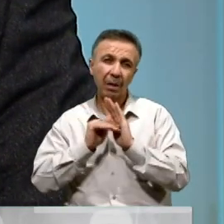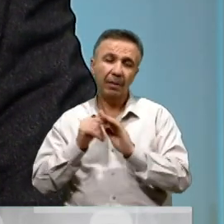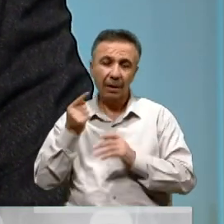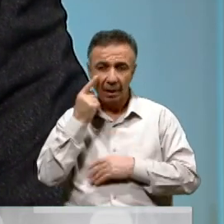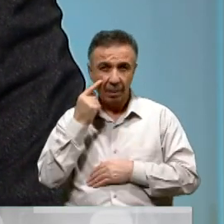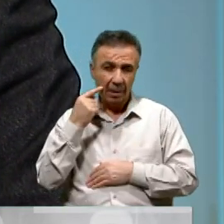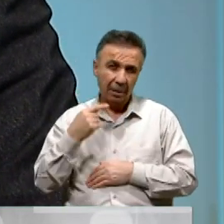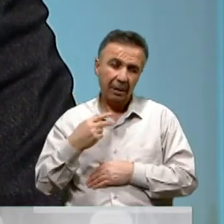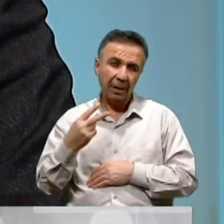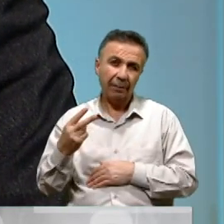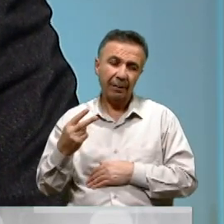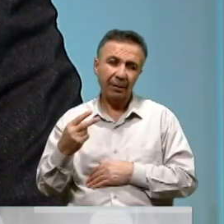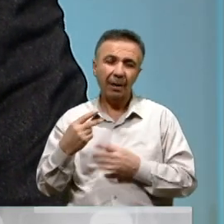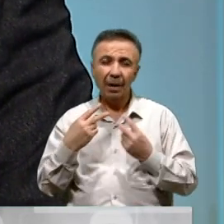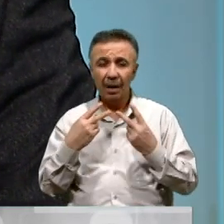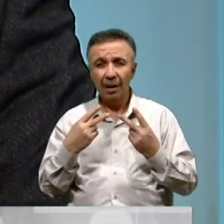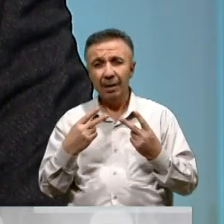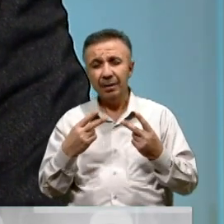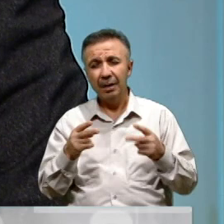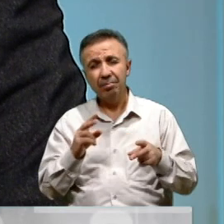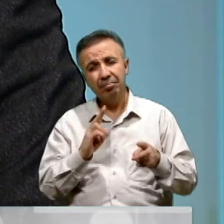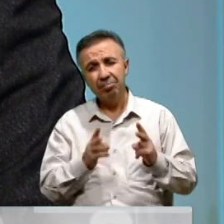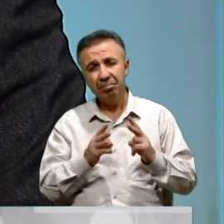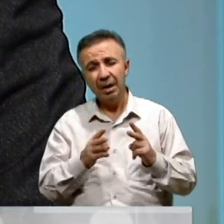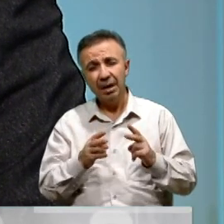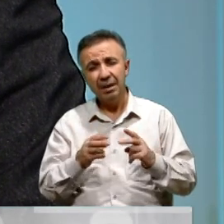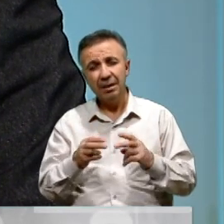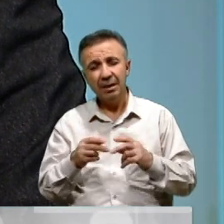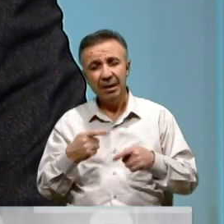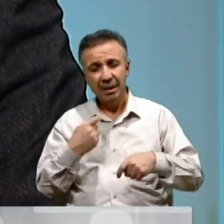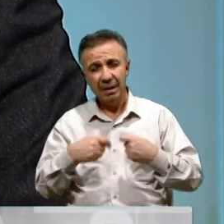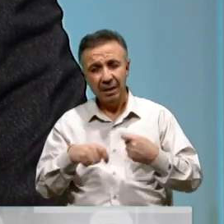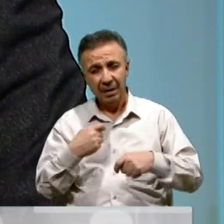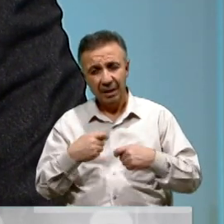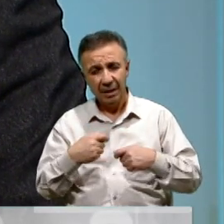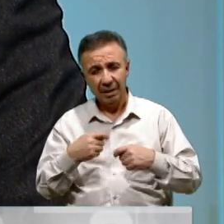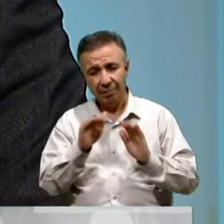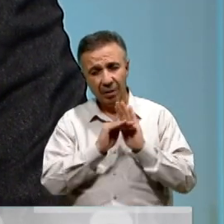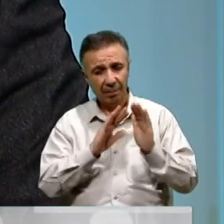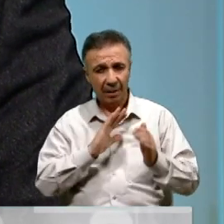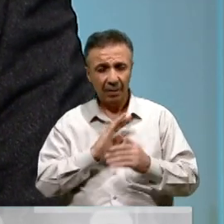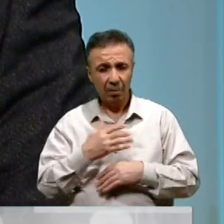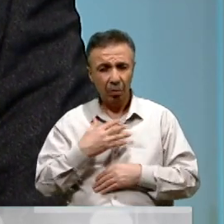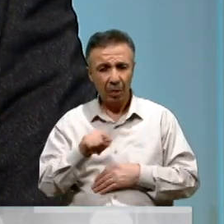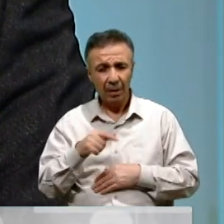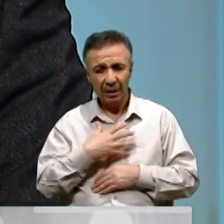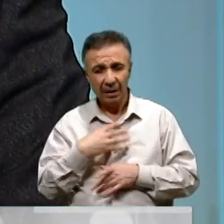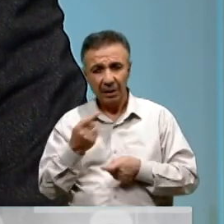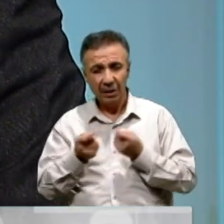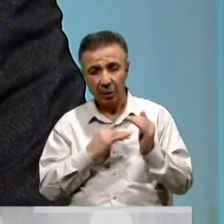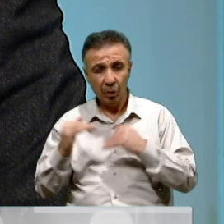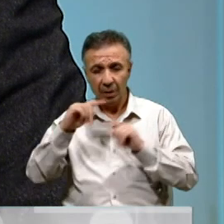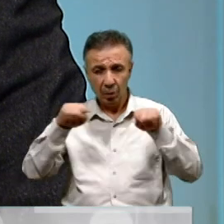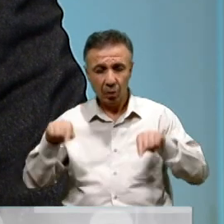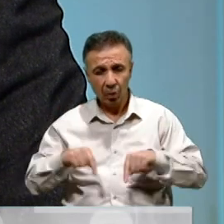devlet tarafından açıklanan bazı kredi programları var. Burada Din İşçi Yüksek Kurulu olarak